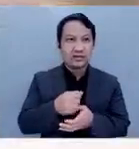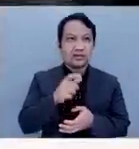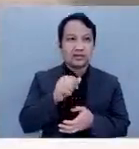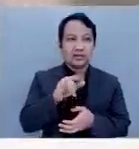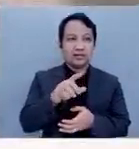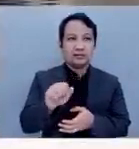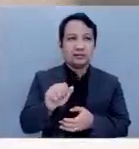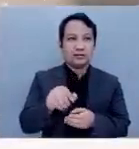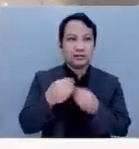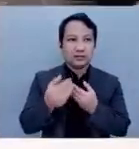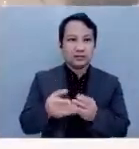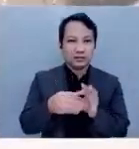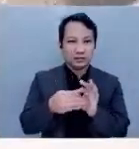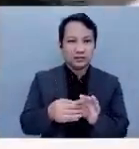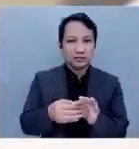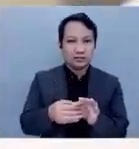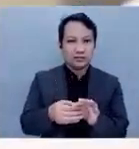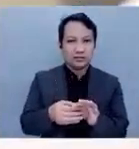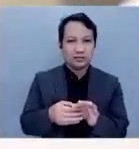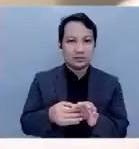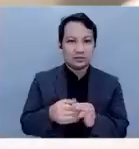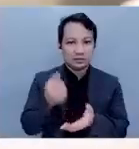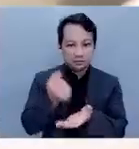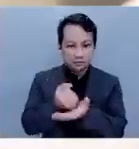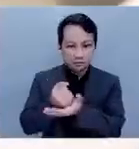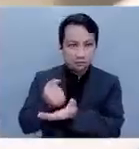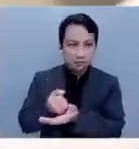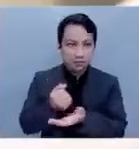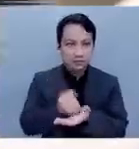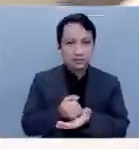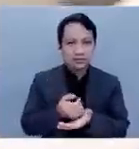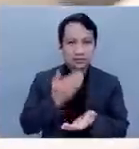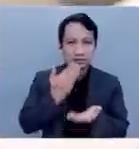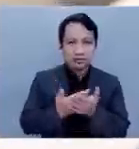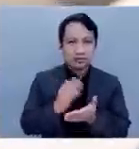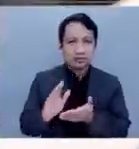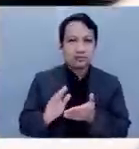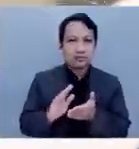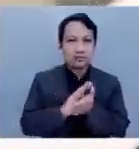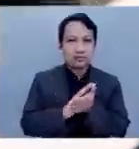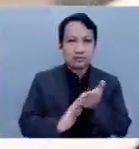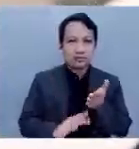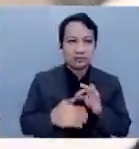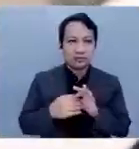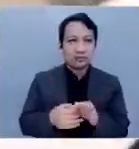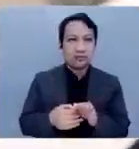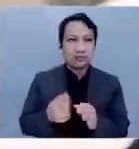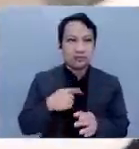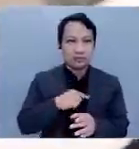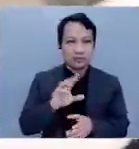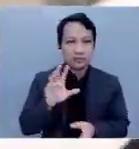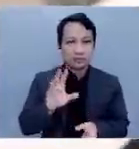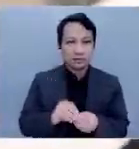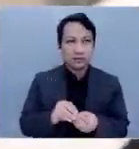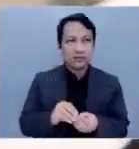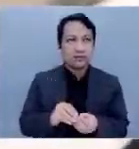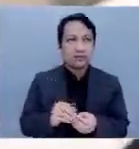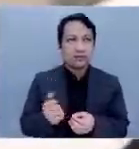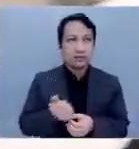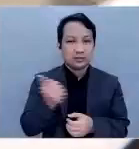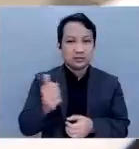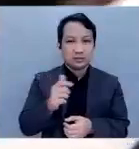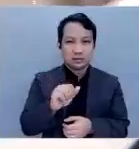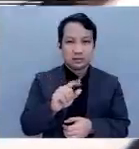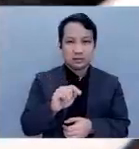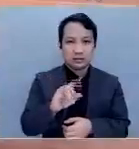tayo. Ganun din yung ating bawang, good, also good for your blood pressure, katulong din yan. At saka syempre, other antioxidants.